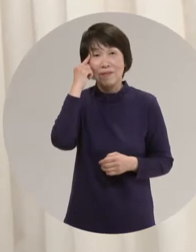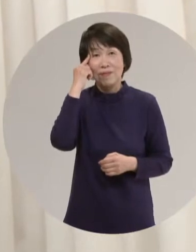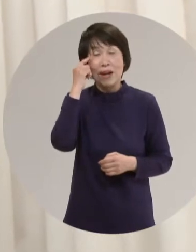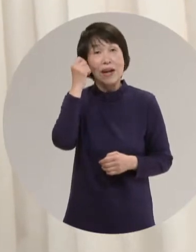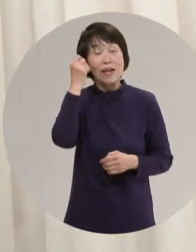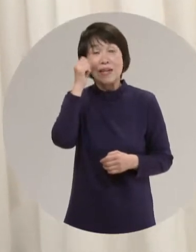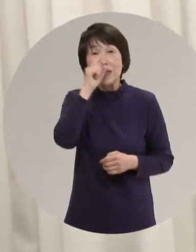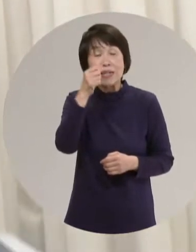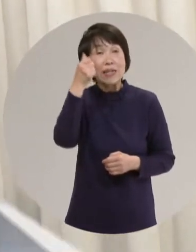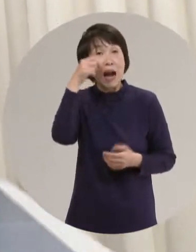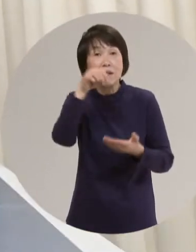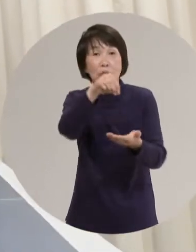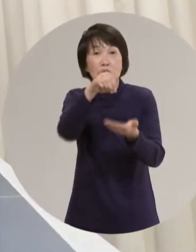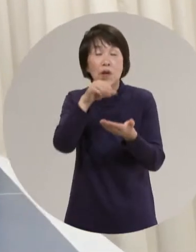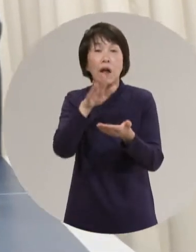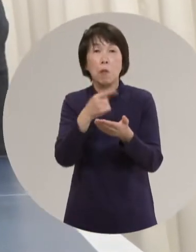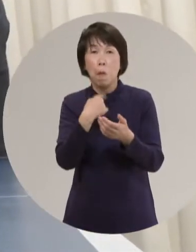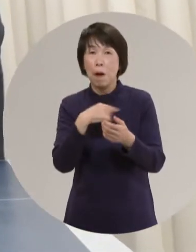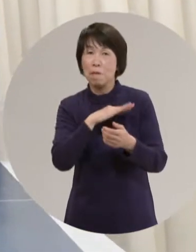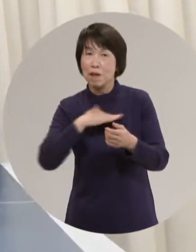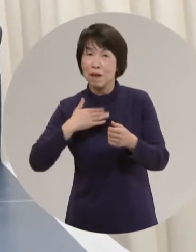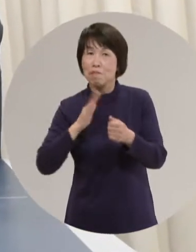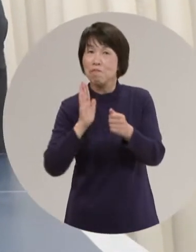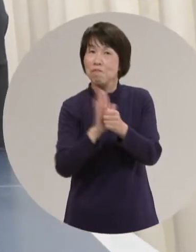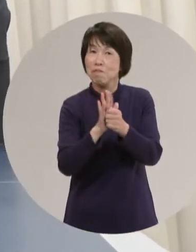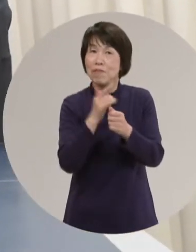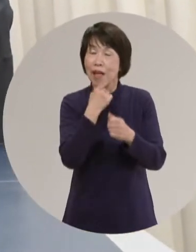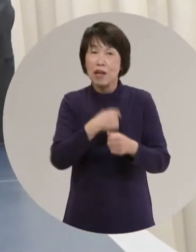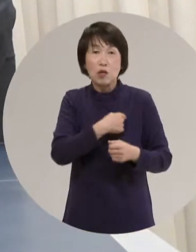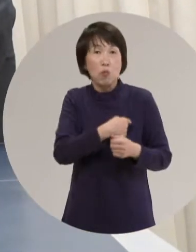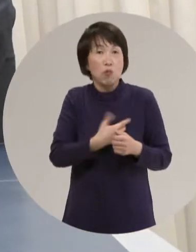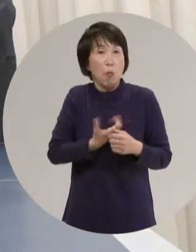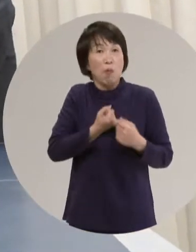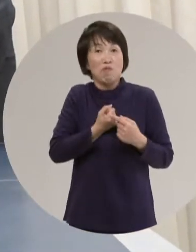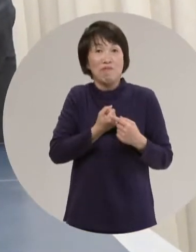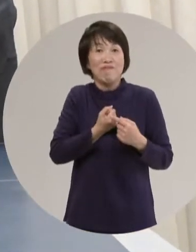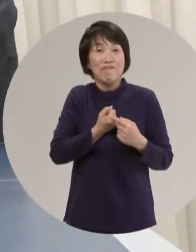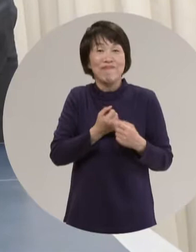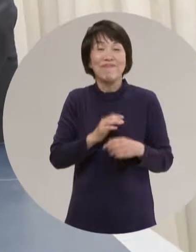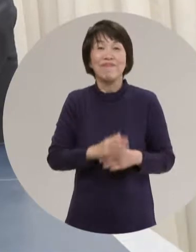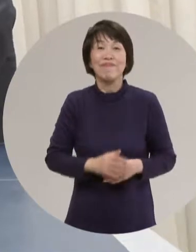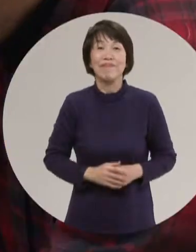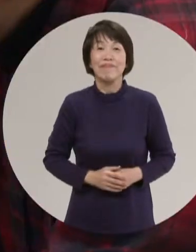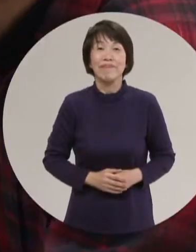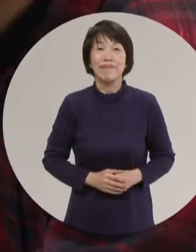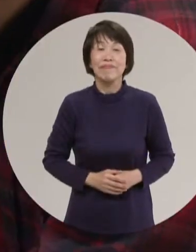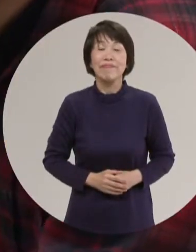、なんかこうやっぱりいいアイデアがあってると支援する側も支援したくなるというか。